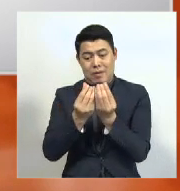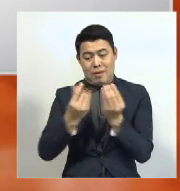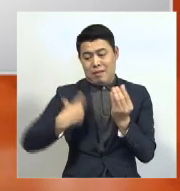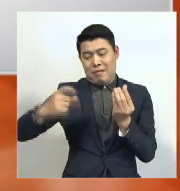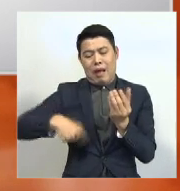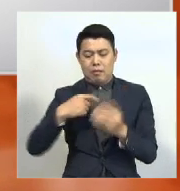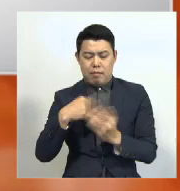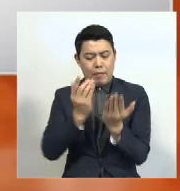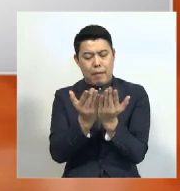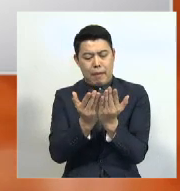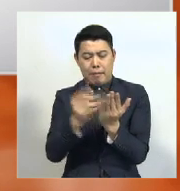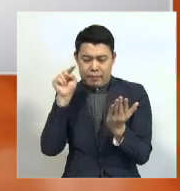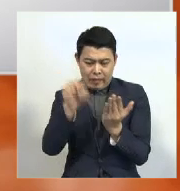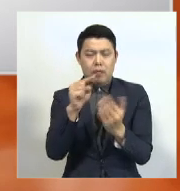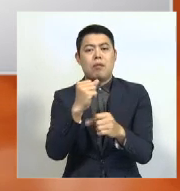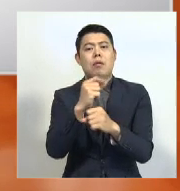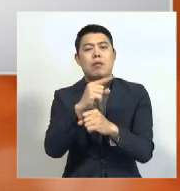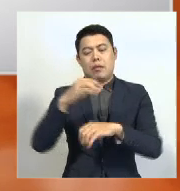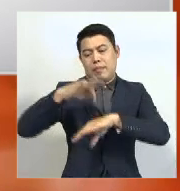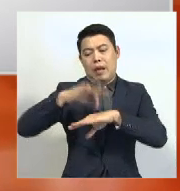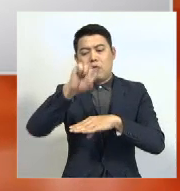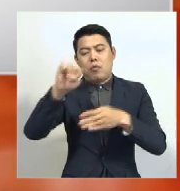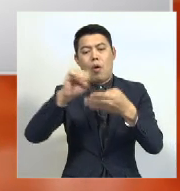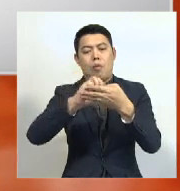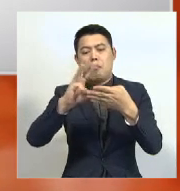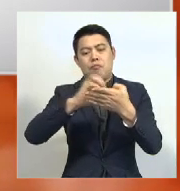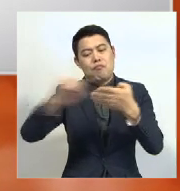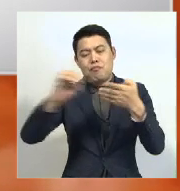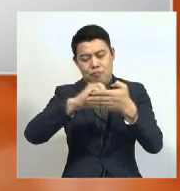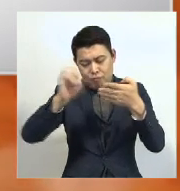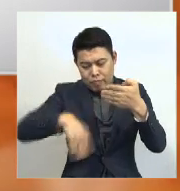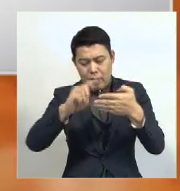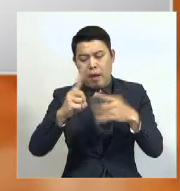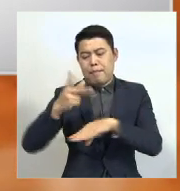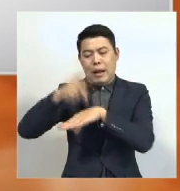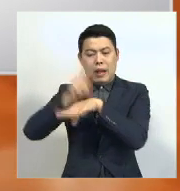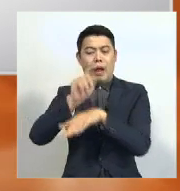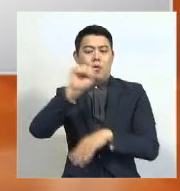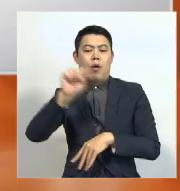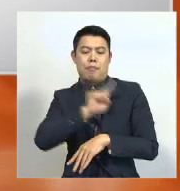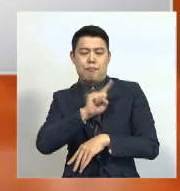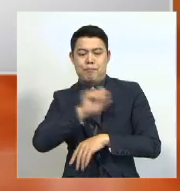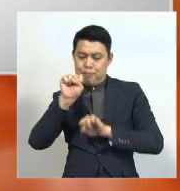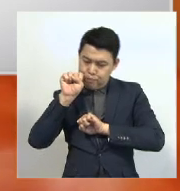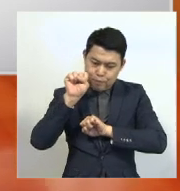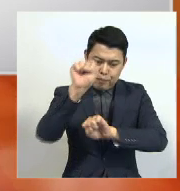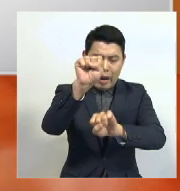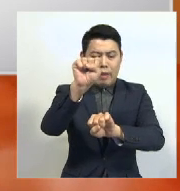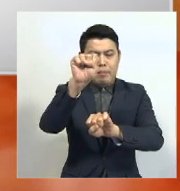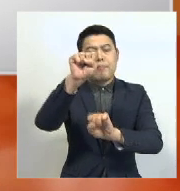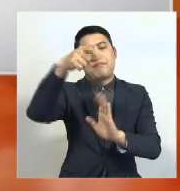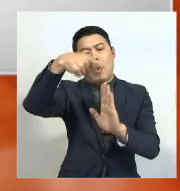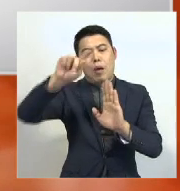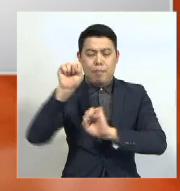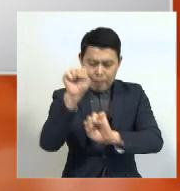ำวินิจฉัยหรือวันนี้นั้นเป็นวันที่ตำแหน่งส.ส.นั้นว่างลงและให้ประธานสภาผู้แทนราษฎรประกาศในราชกิจจานุเบ